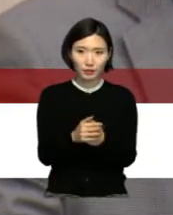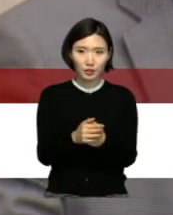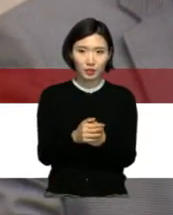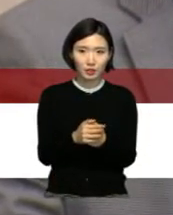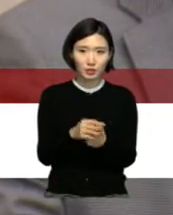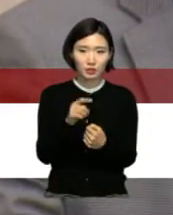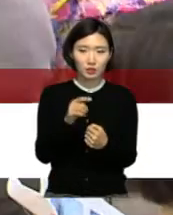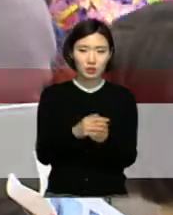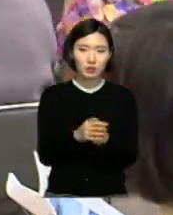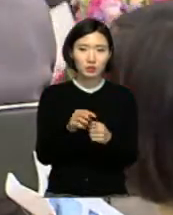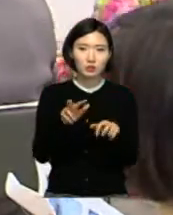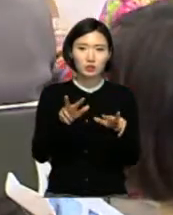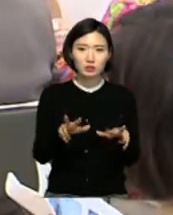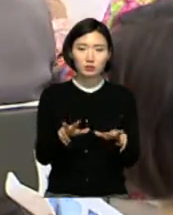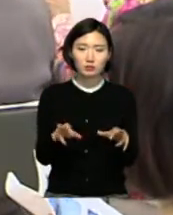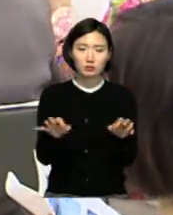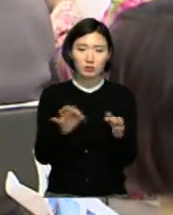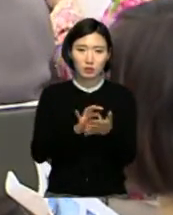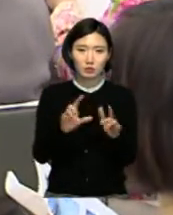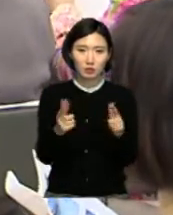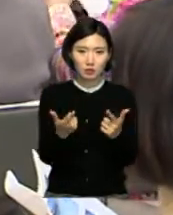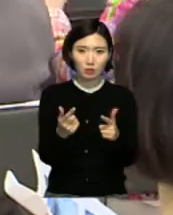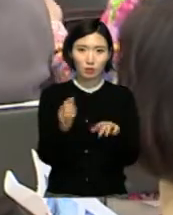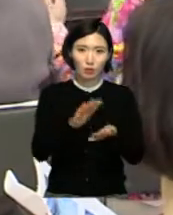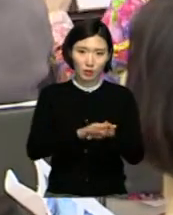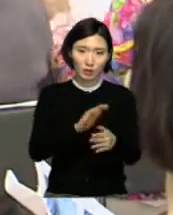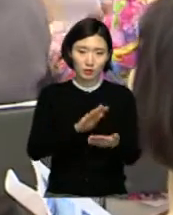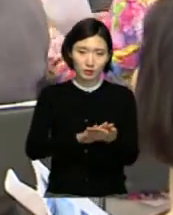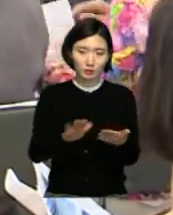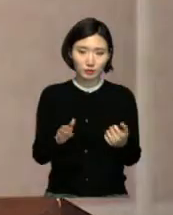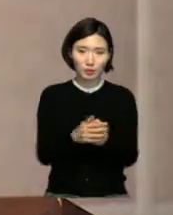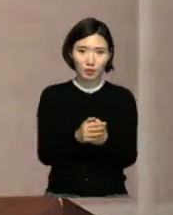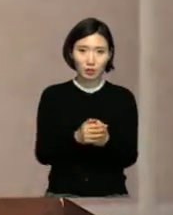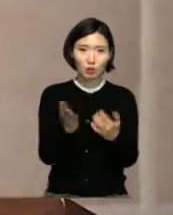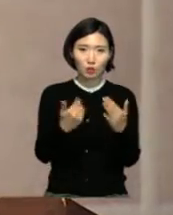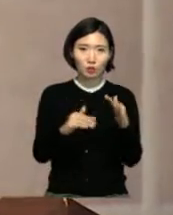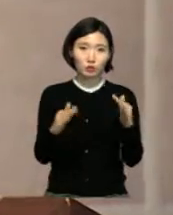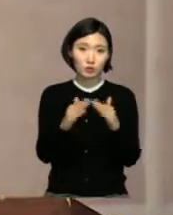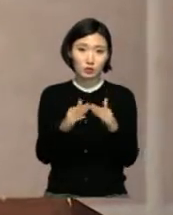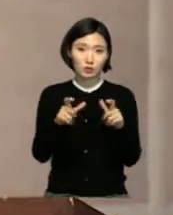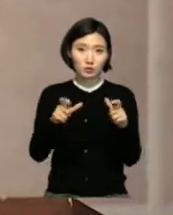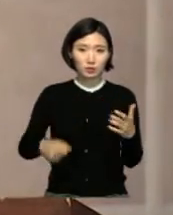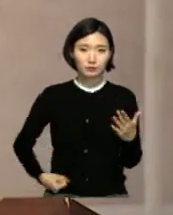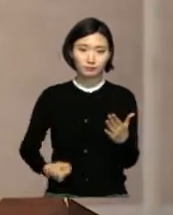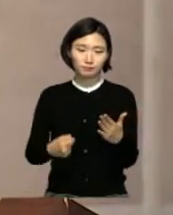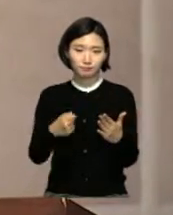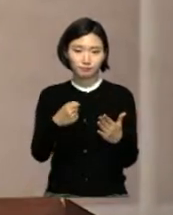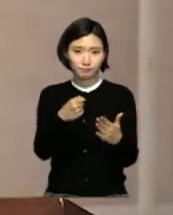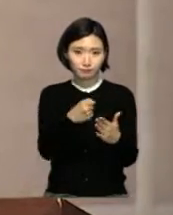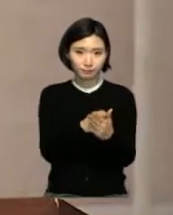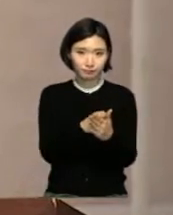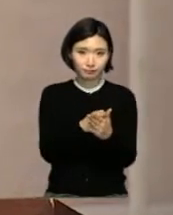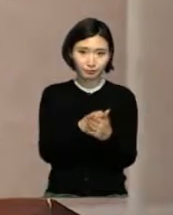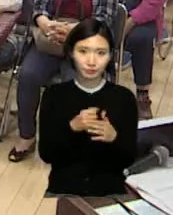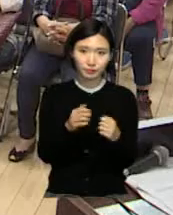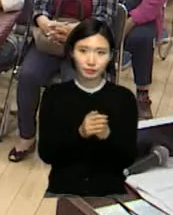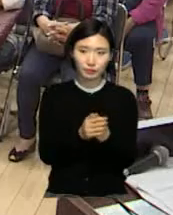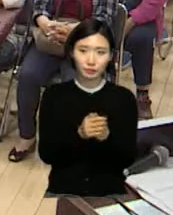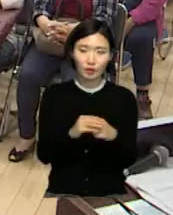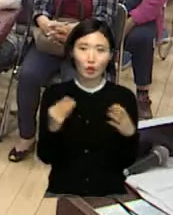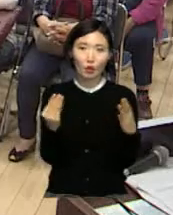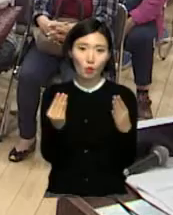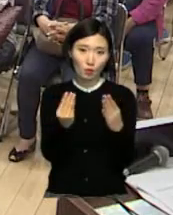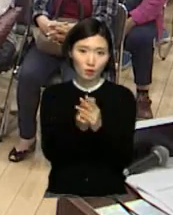하도록 하겠습니다 하지만 오는 6월 수서 역세권 의 공공주택 지구지정을 고시하고 연내 지구지정을